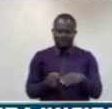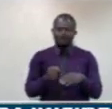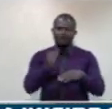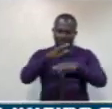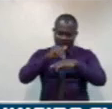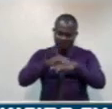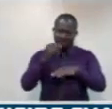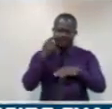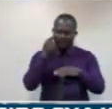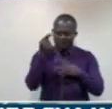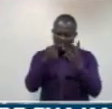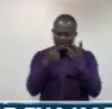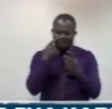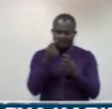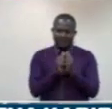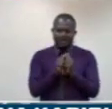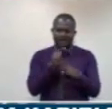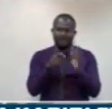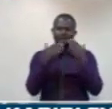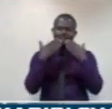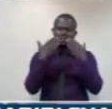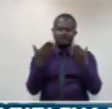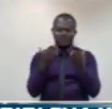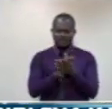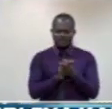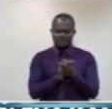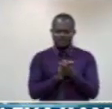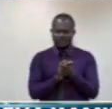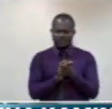ngwino hari ibintu mbonye ariko nkaba nshimira